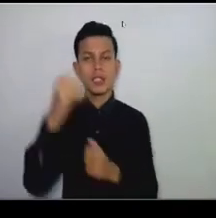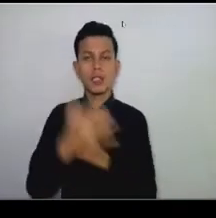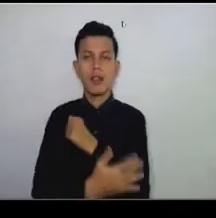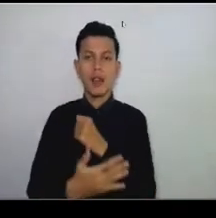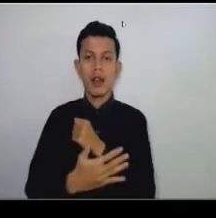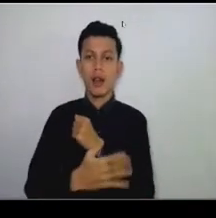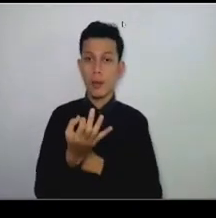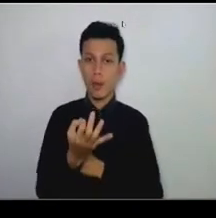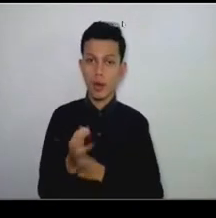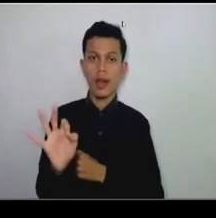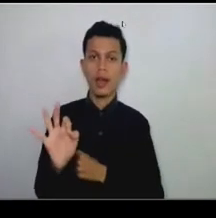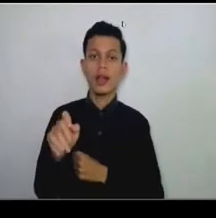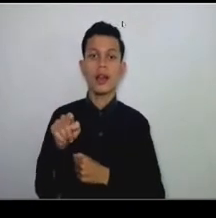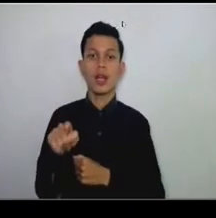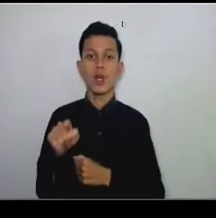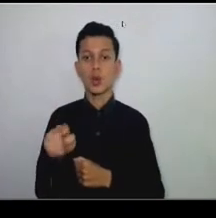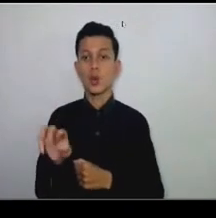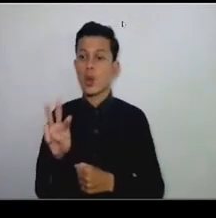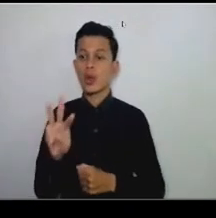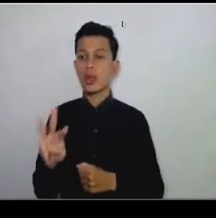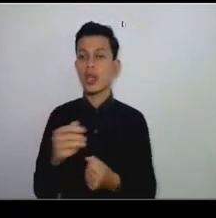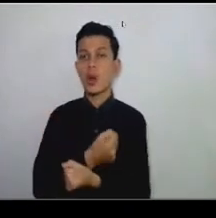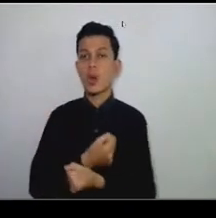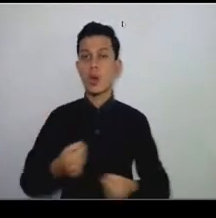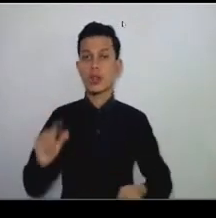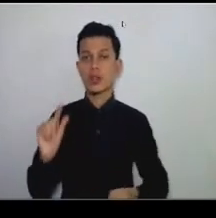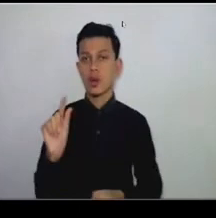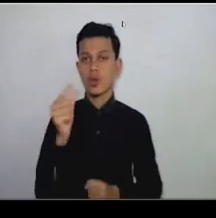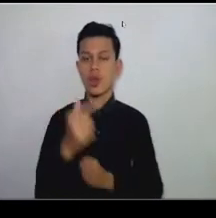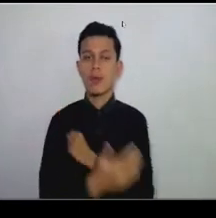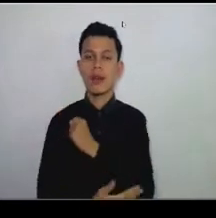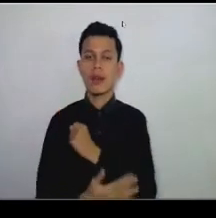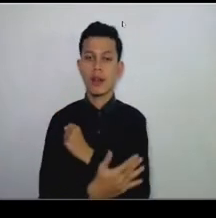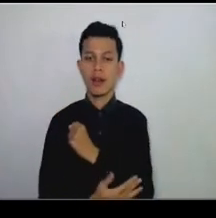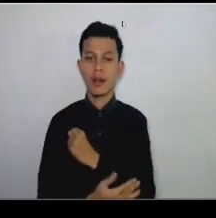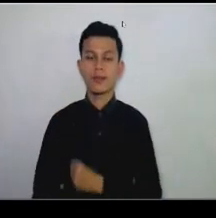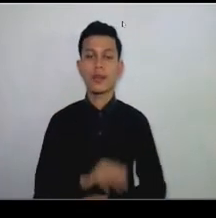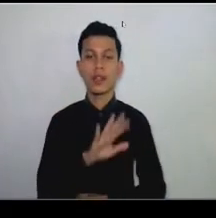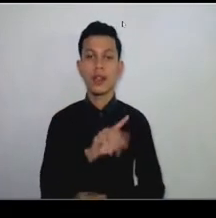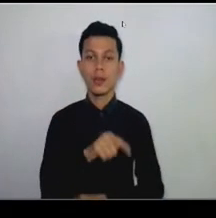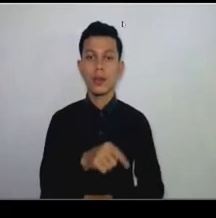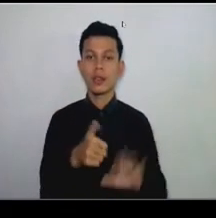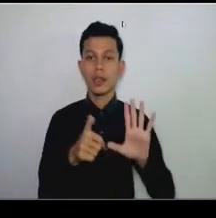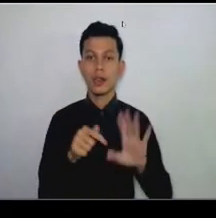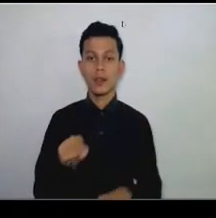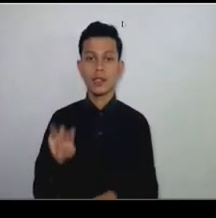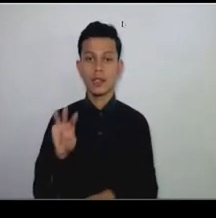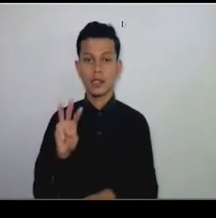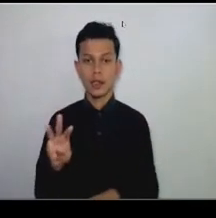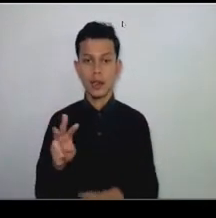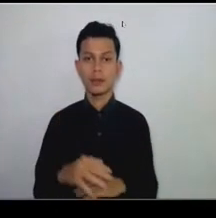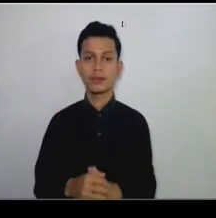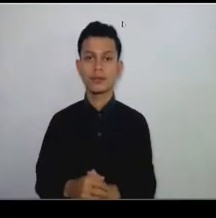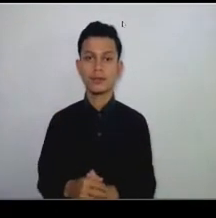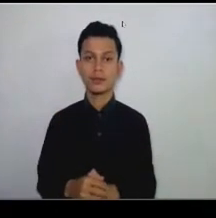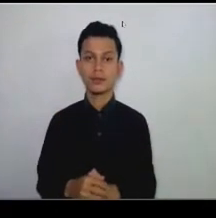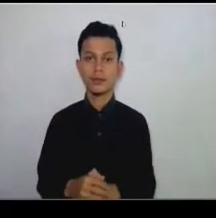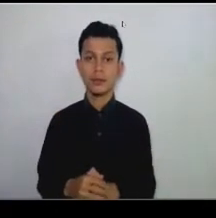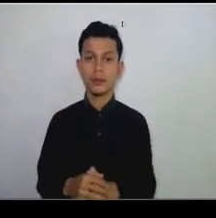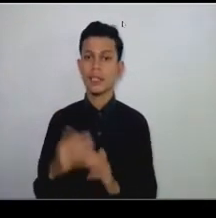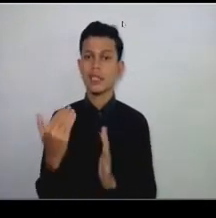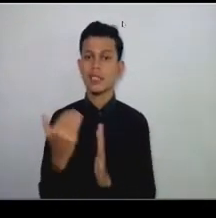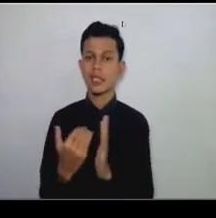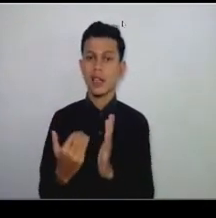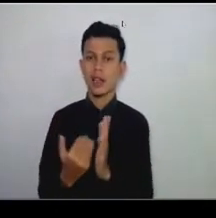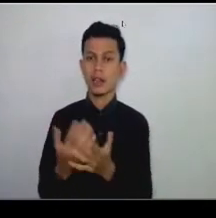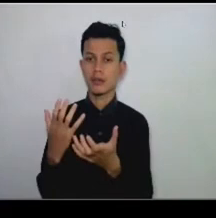mempretasikan pemegang tiga kekuasaan utama dalam negara 5.6.3 bahwa beratnya persyaratan yang